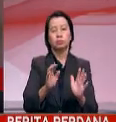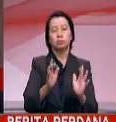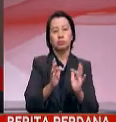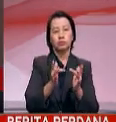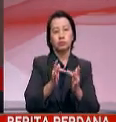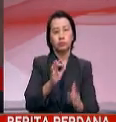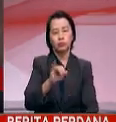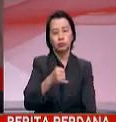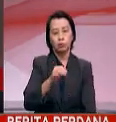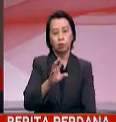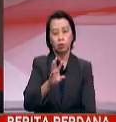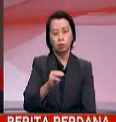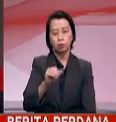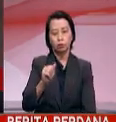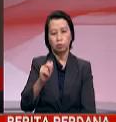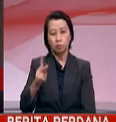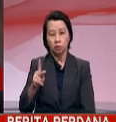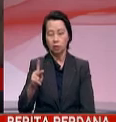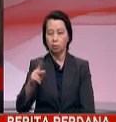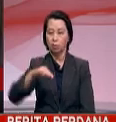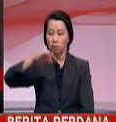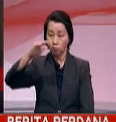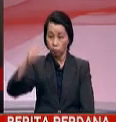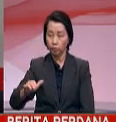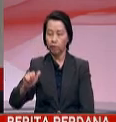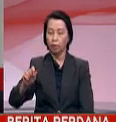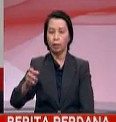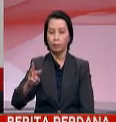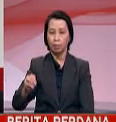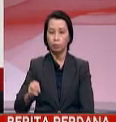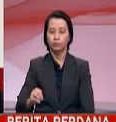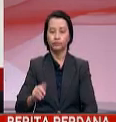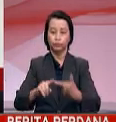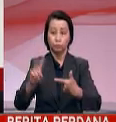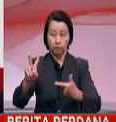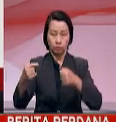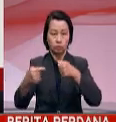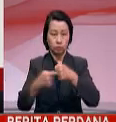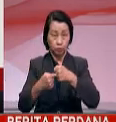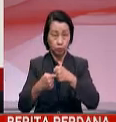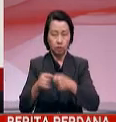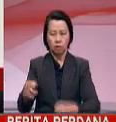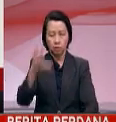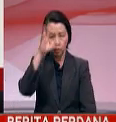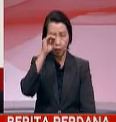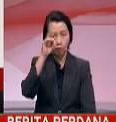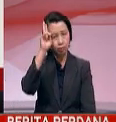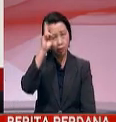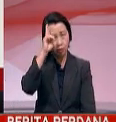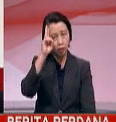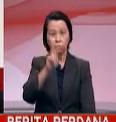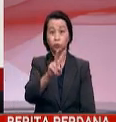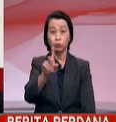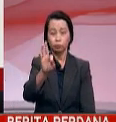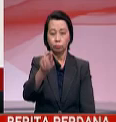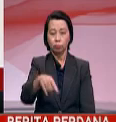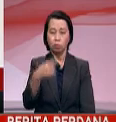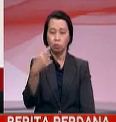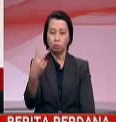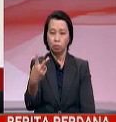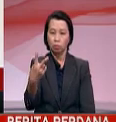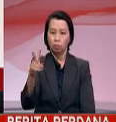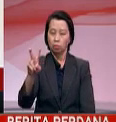Multimedia JSJK Bukit Aman. Manakala bagi pertuduhan kedua, lelaki itu pada 29 Februari hingga 1